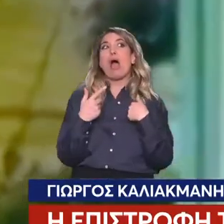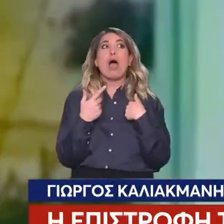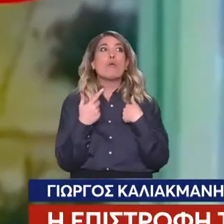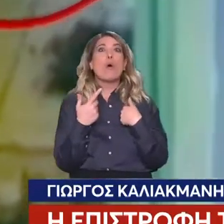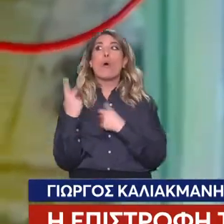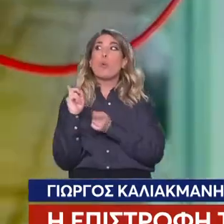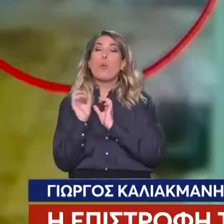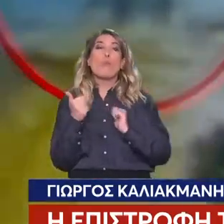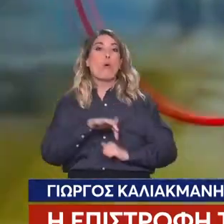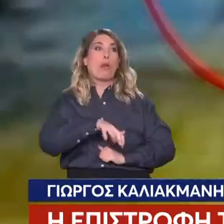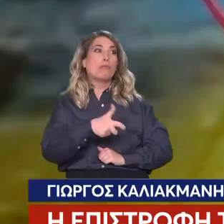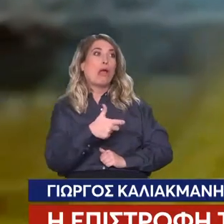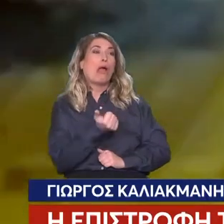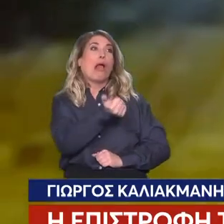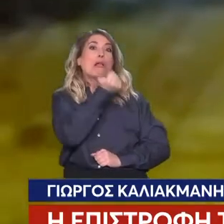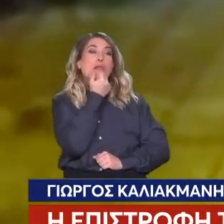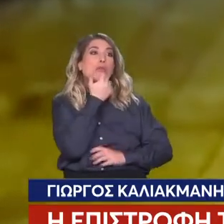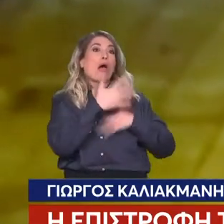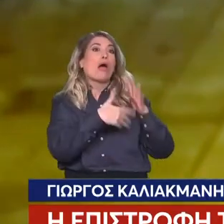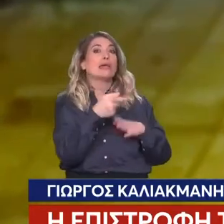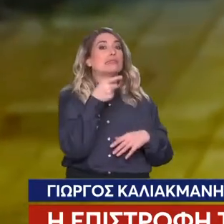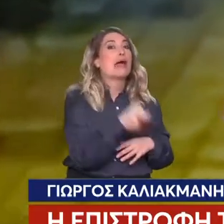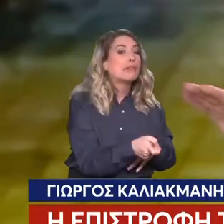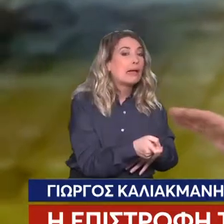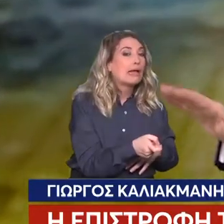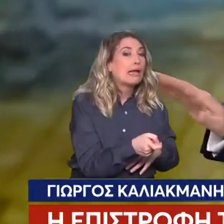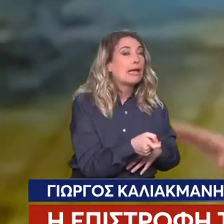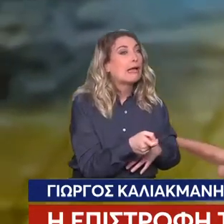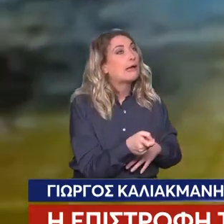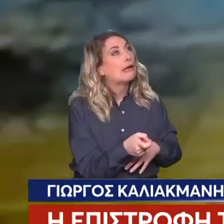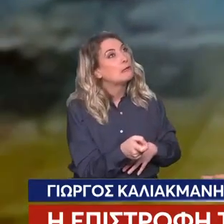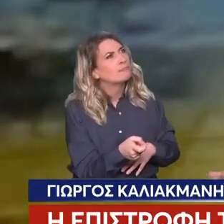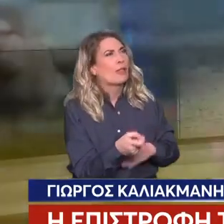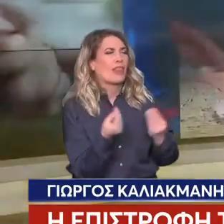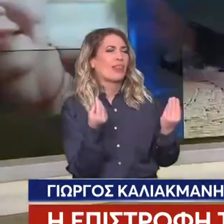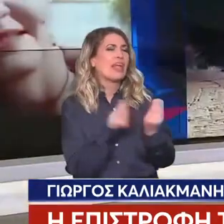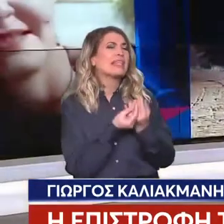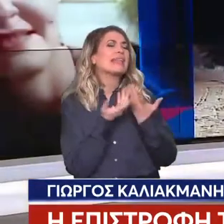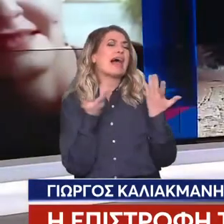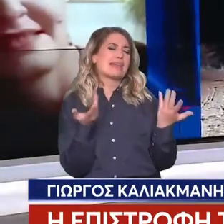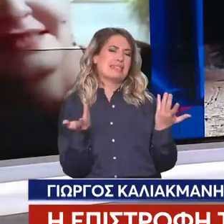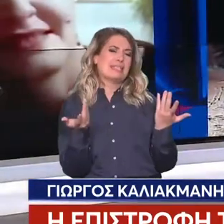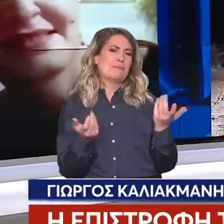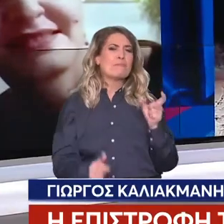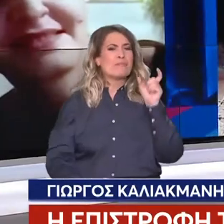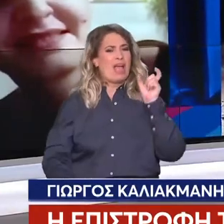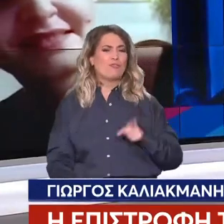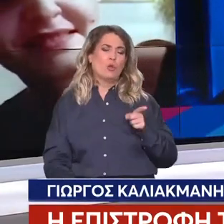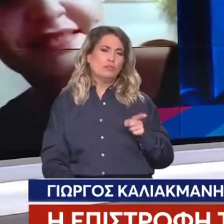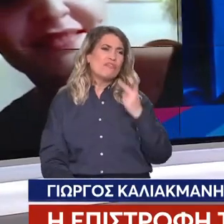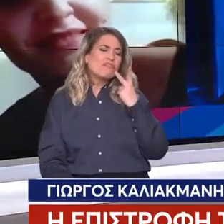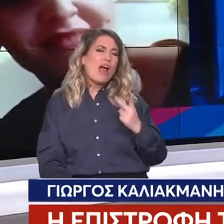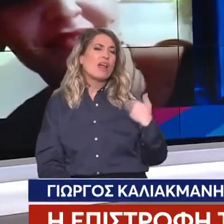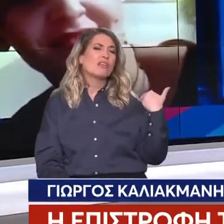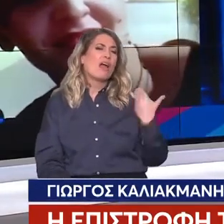χάλασε. Δεν μπορώ να έχω γνώμη, αλλά μπορώ να βάλω μερικά στοιχεία έτσι όπως φαίνονται. Λογική. Είναι ένας άνθρωπος ο οποίος έκλεβε. Τον